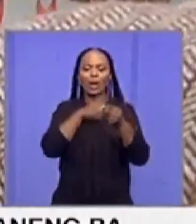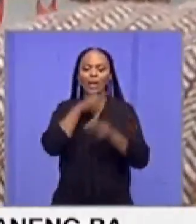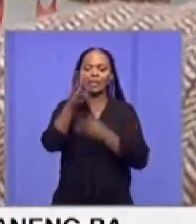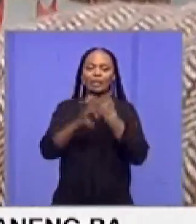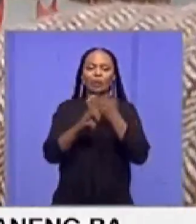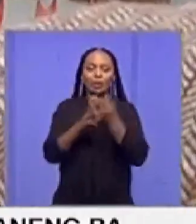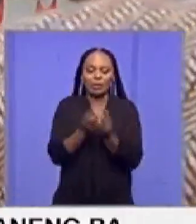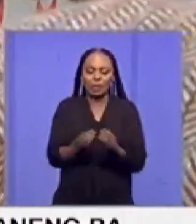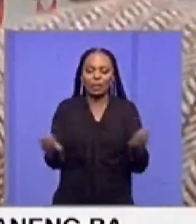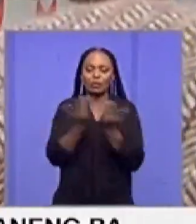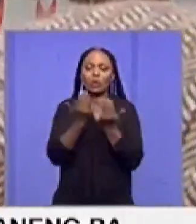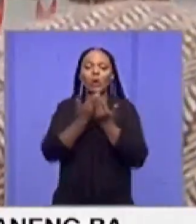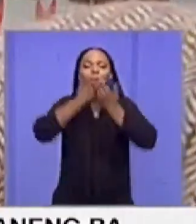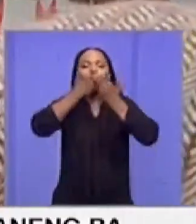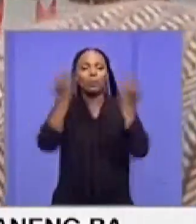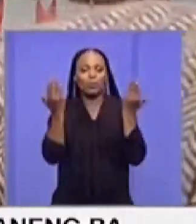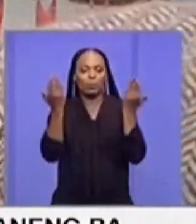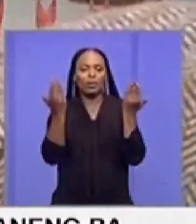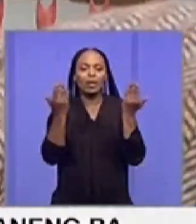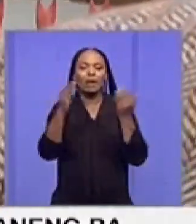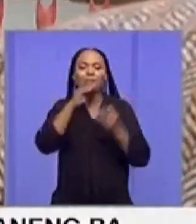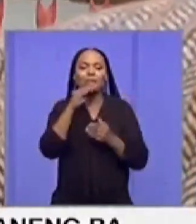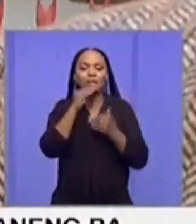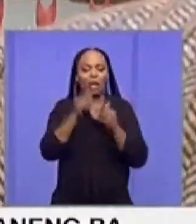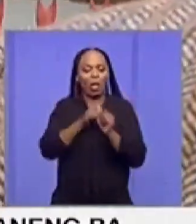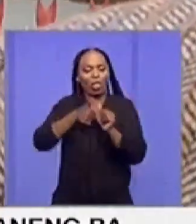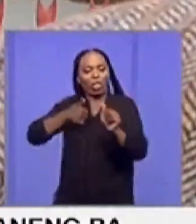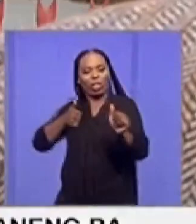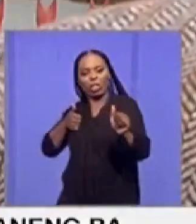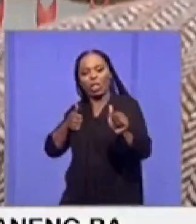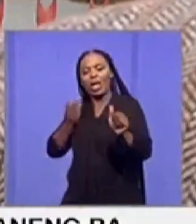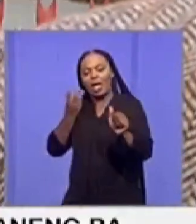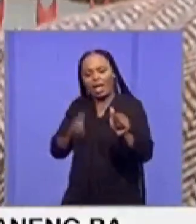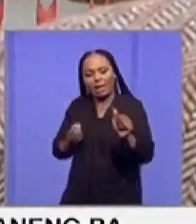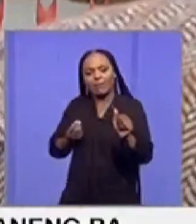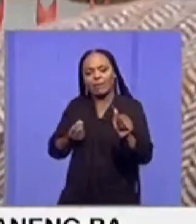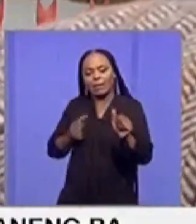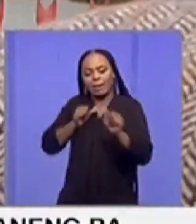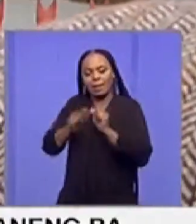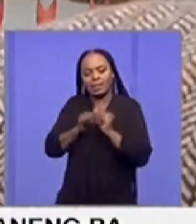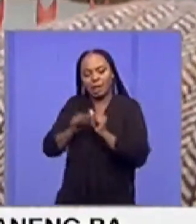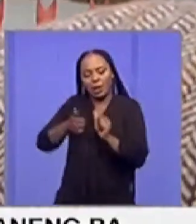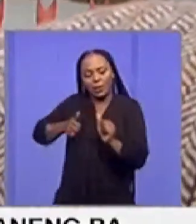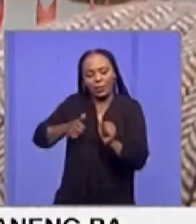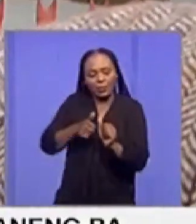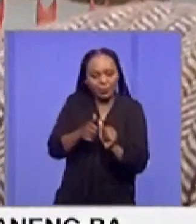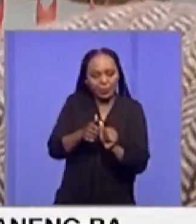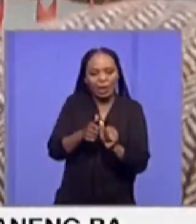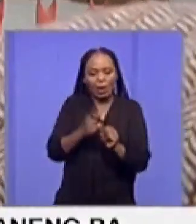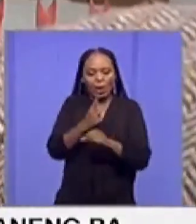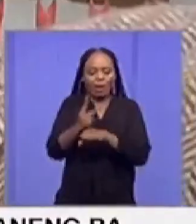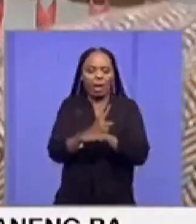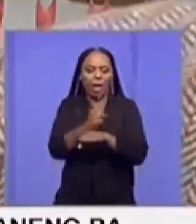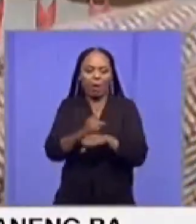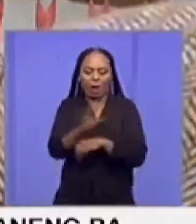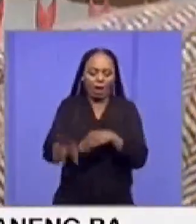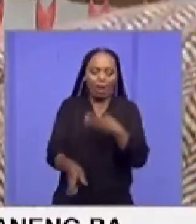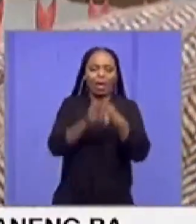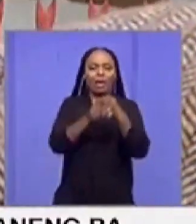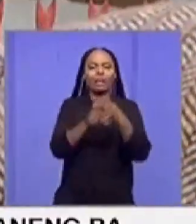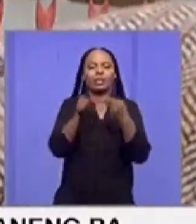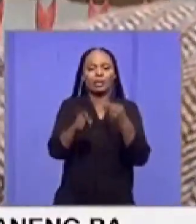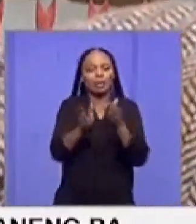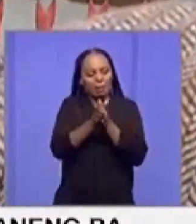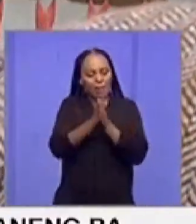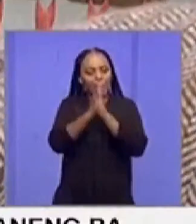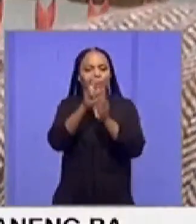tše tharo ba se gomo ba namile ba swarenyana go go ya ka awara e re kgopelela